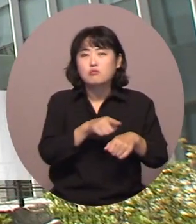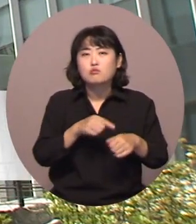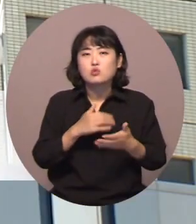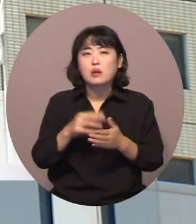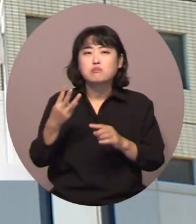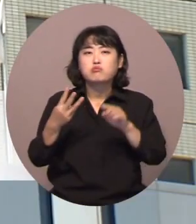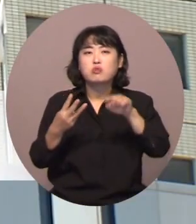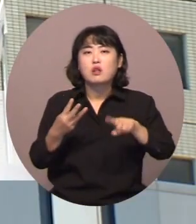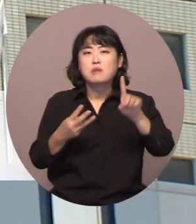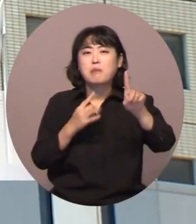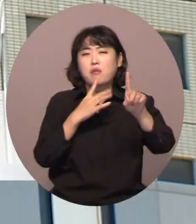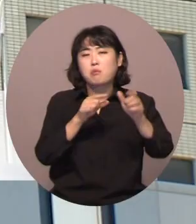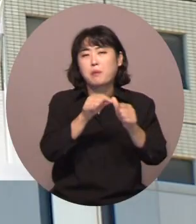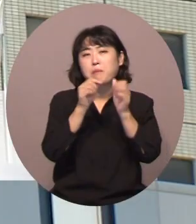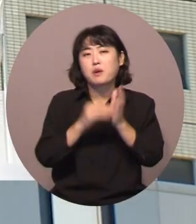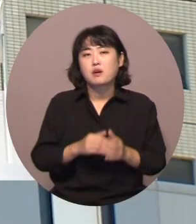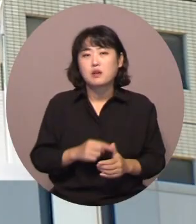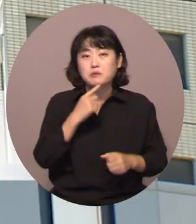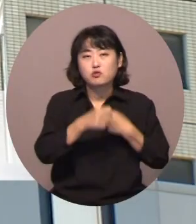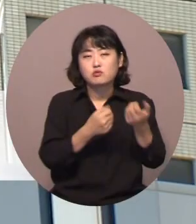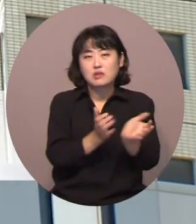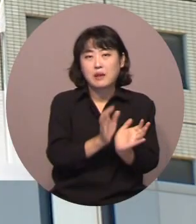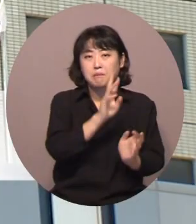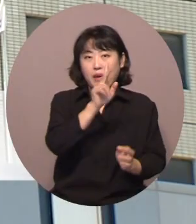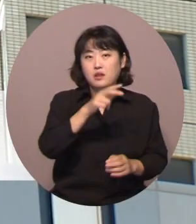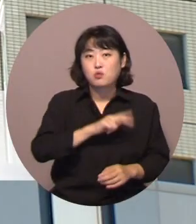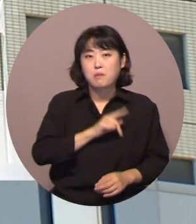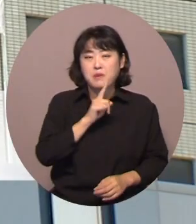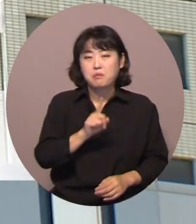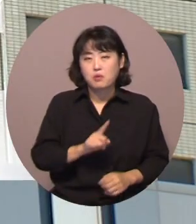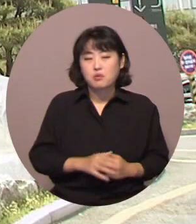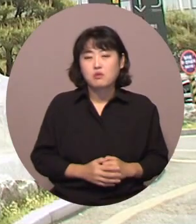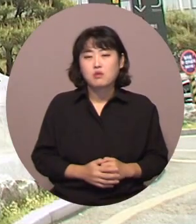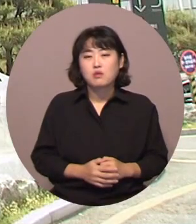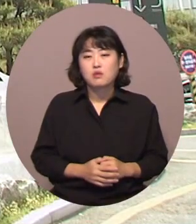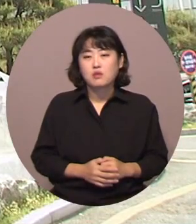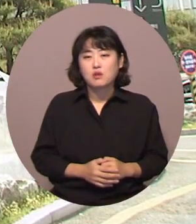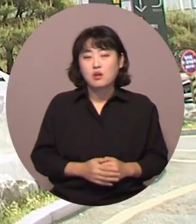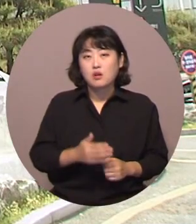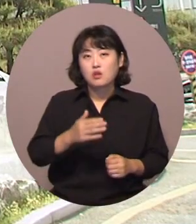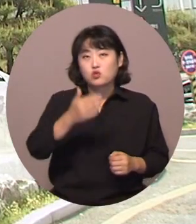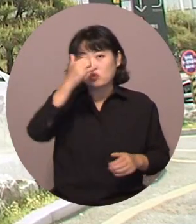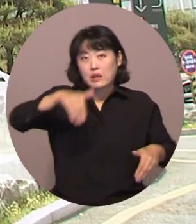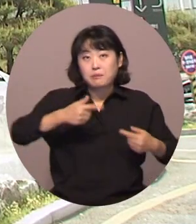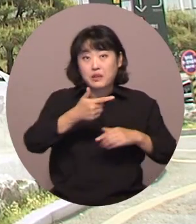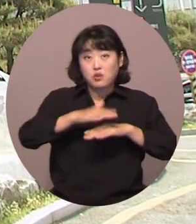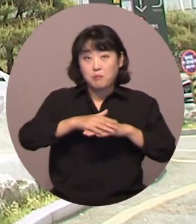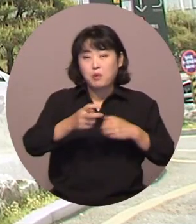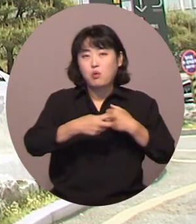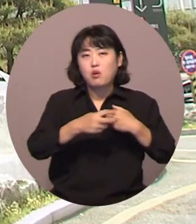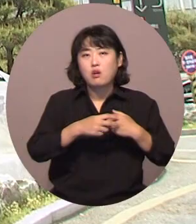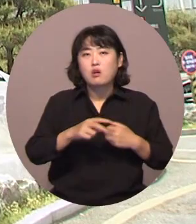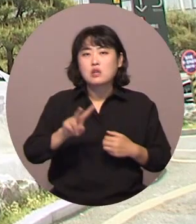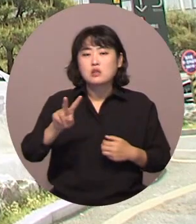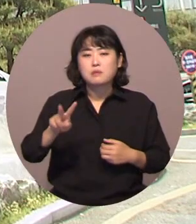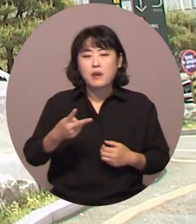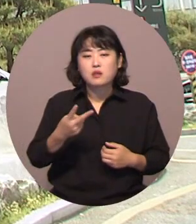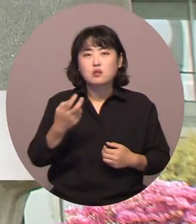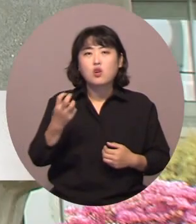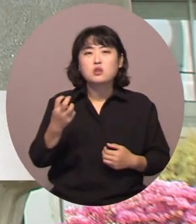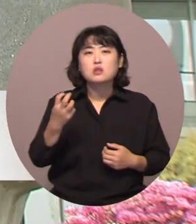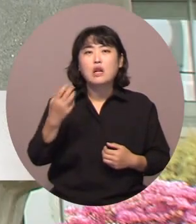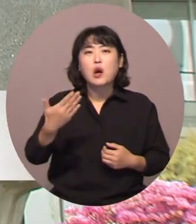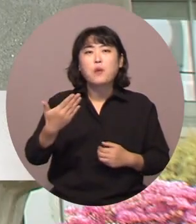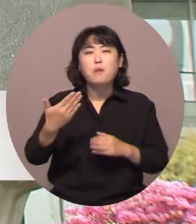나타났습니다 민주당 백승아 의원에 따르면 충남대병원 본원에서는 최근 3년 동안 239 차례 의사 채용